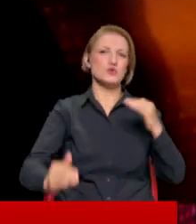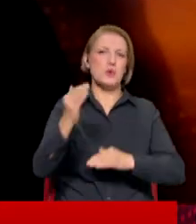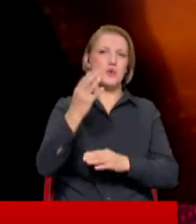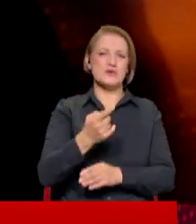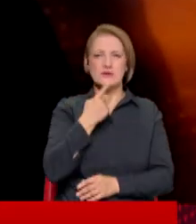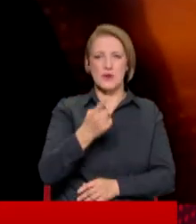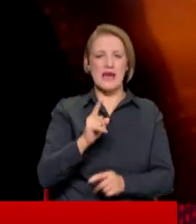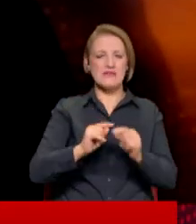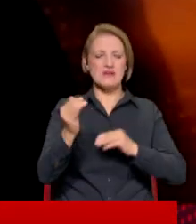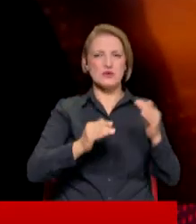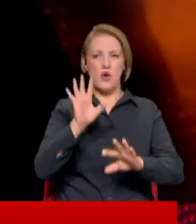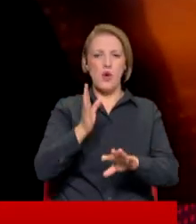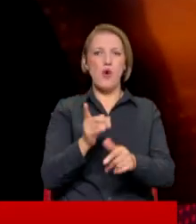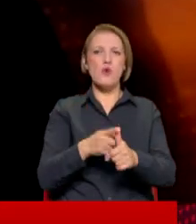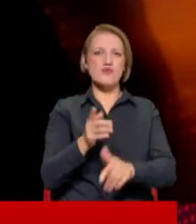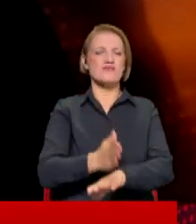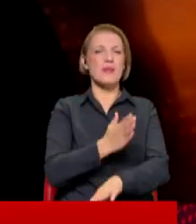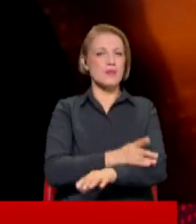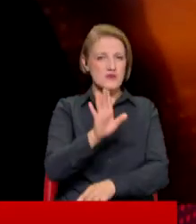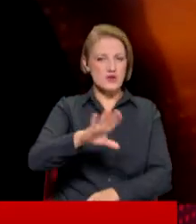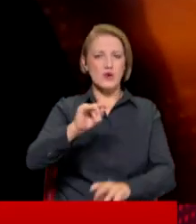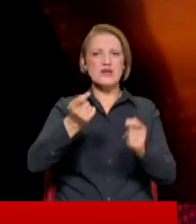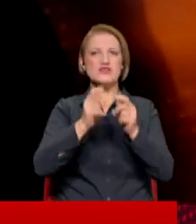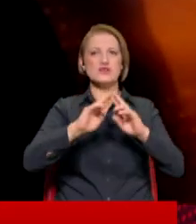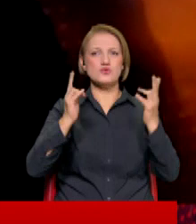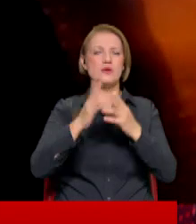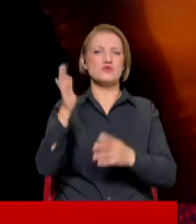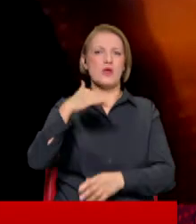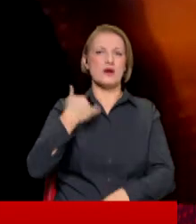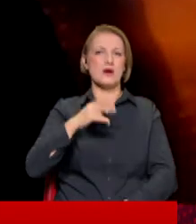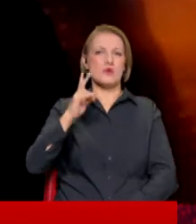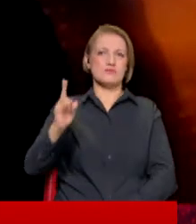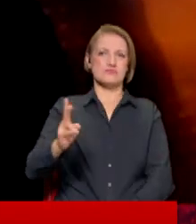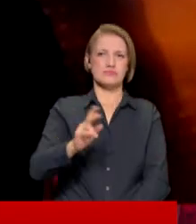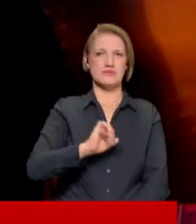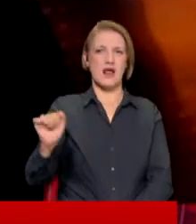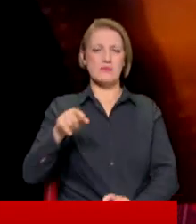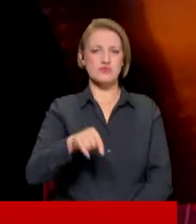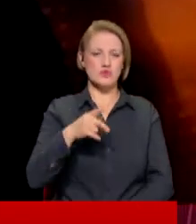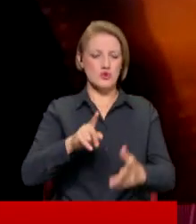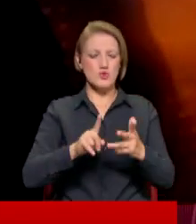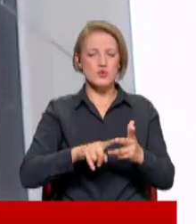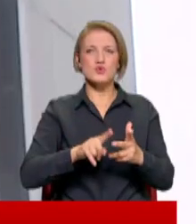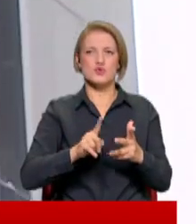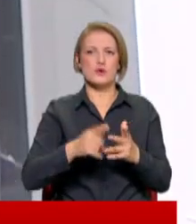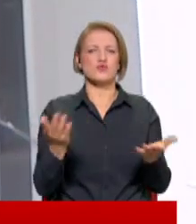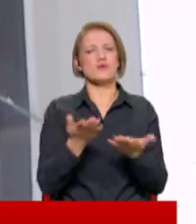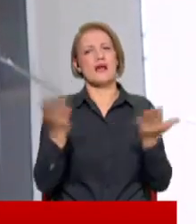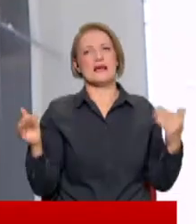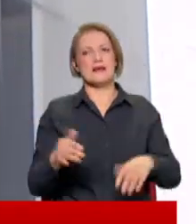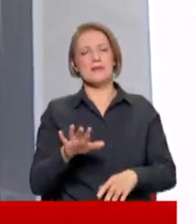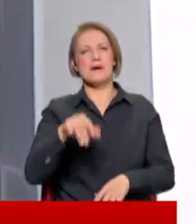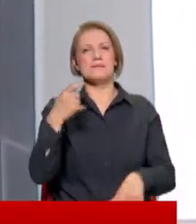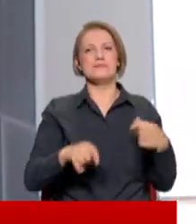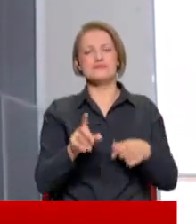olacak diyor. Enflasyon önce vatandaşı vurur, sonra iş dünyasını vurur, sonra da kamuyu vurur, devleti vurur. Biz bunun üçüncü aşamasına çoktan geldik. Merkez Bankası